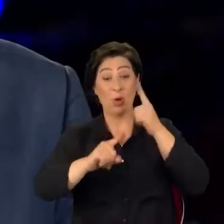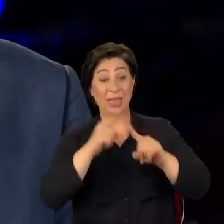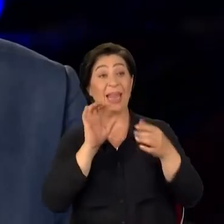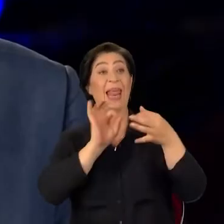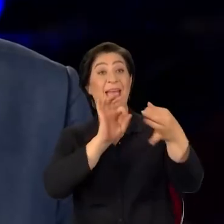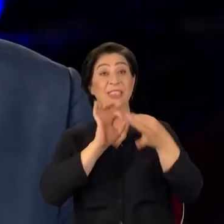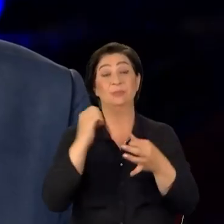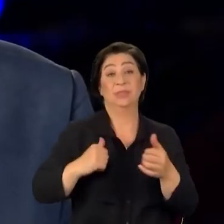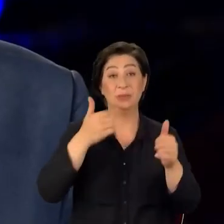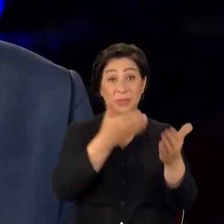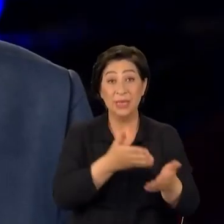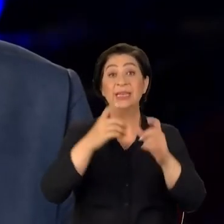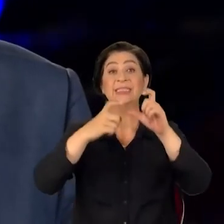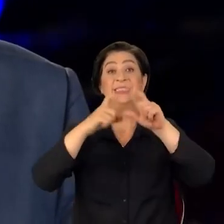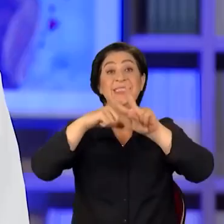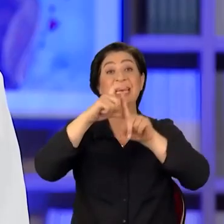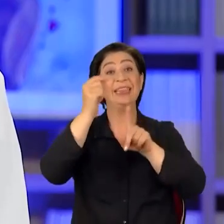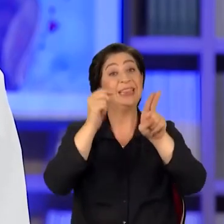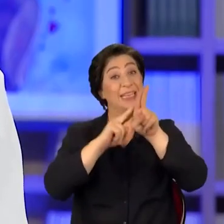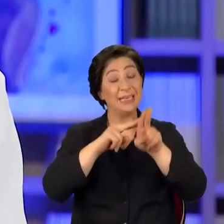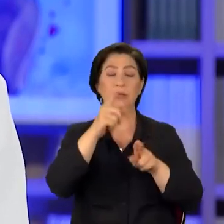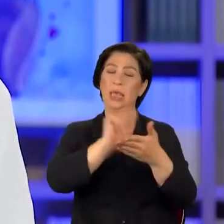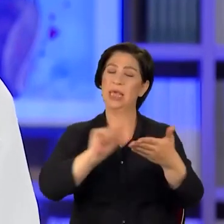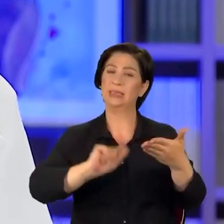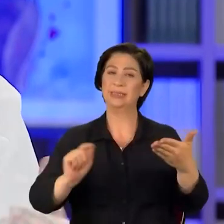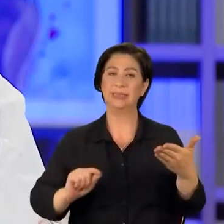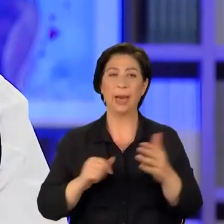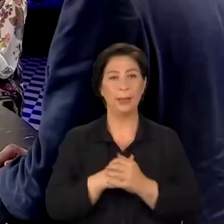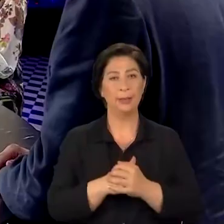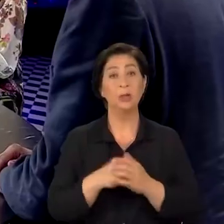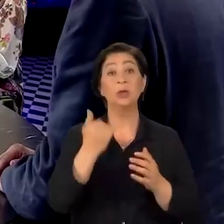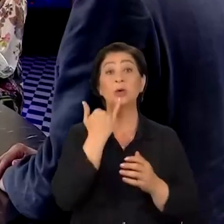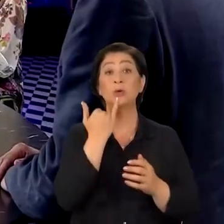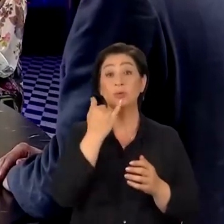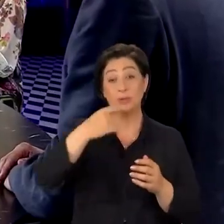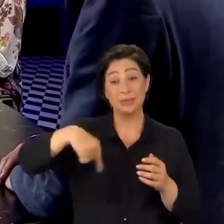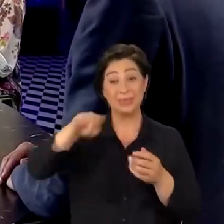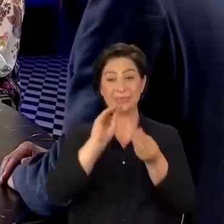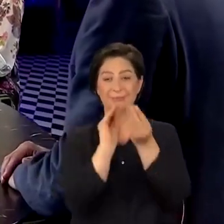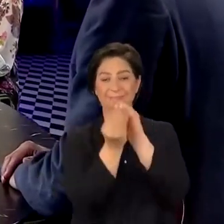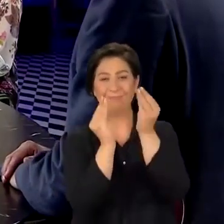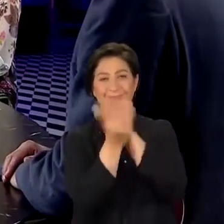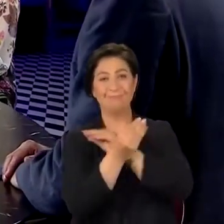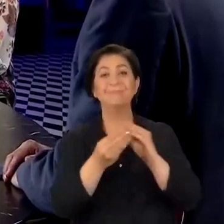iletişim danışmanı ve Sadık Usta, yazar. Programımız konuklarımızı değiştirerek,